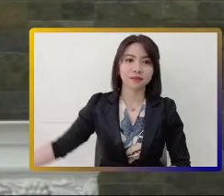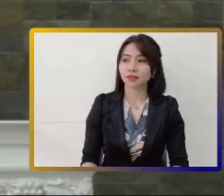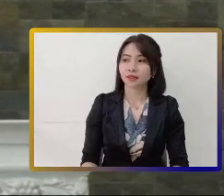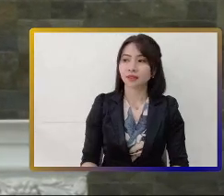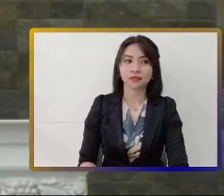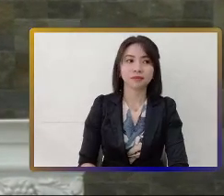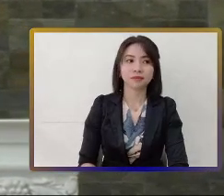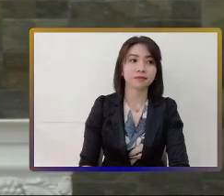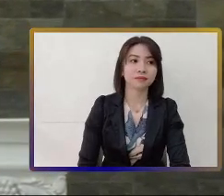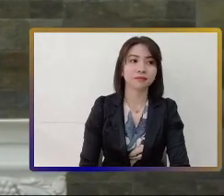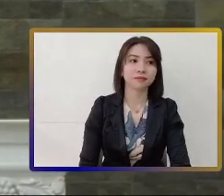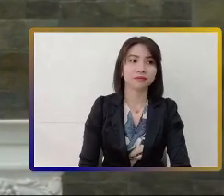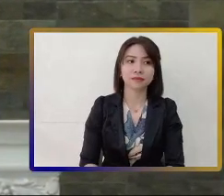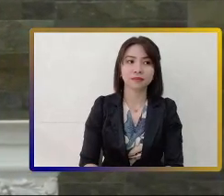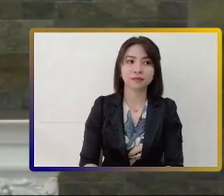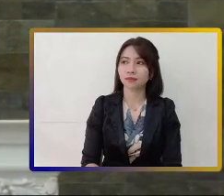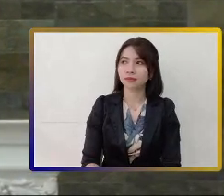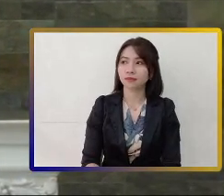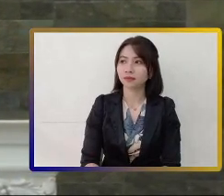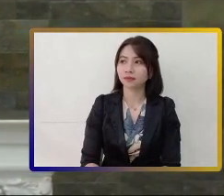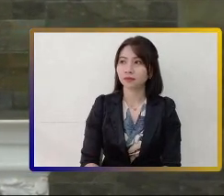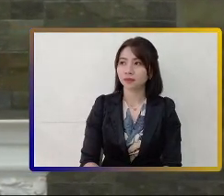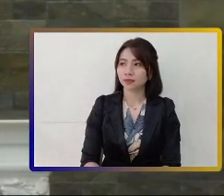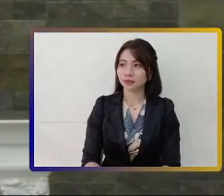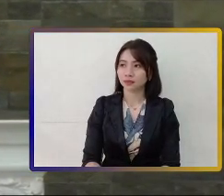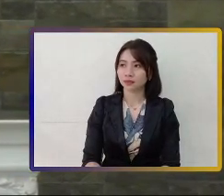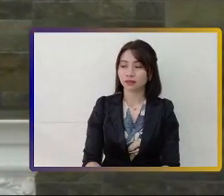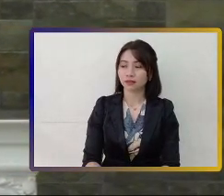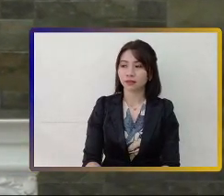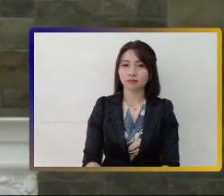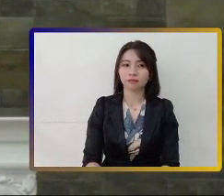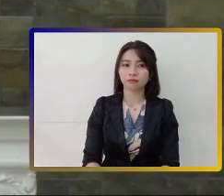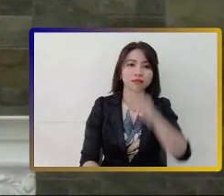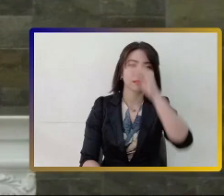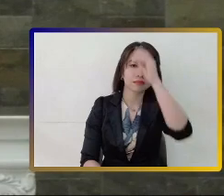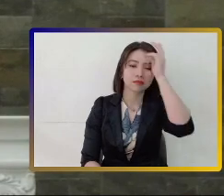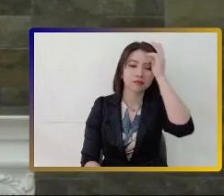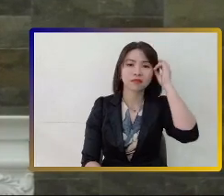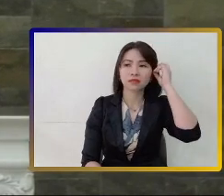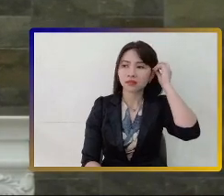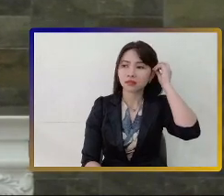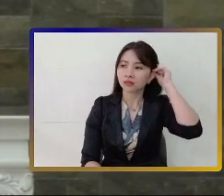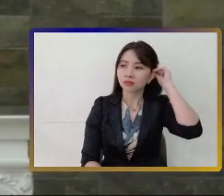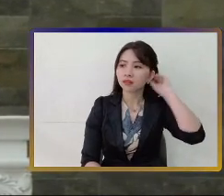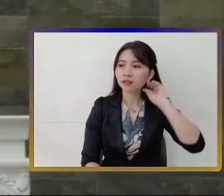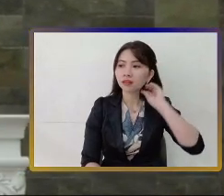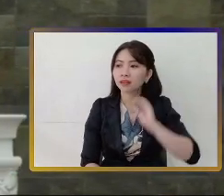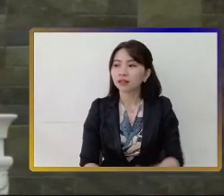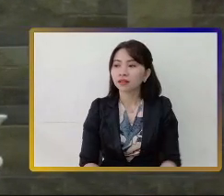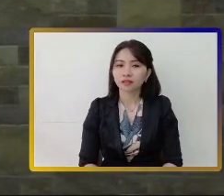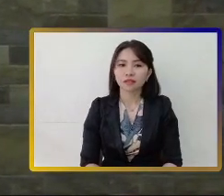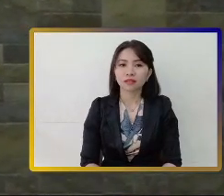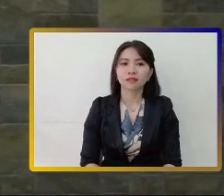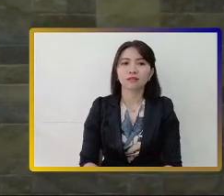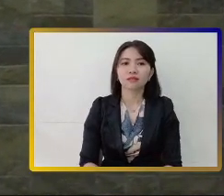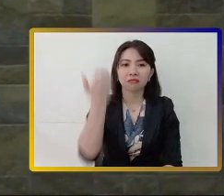bitin tayo doon. Kala ko may karugtong pa yun eh. Kasi simula pa lamang, tapos